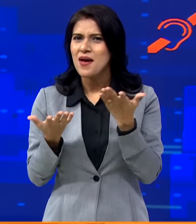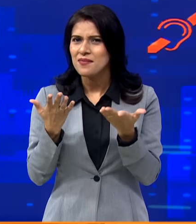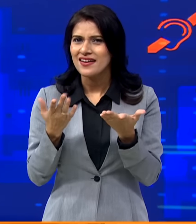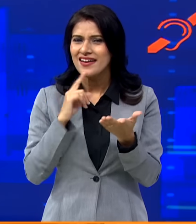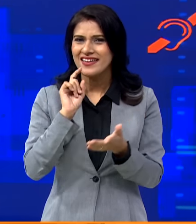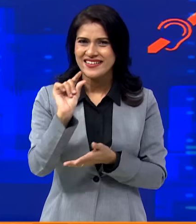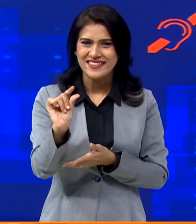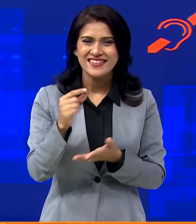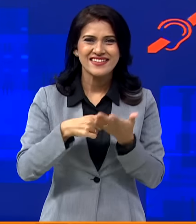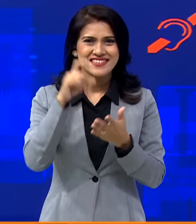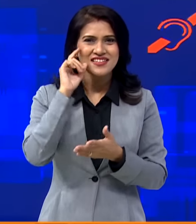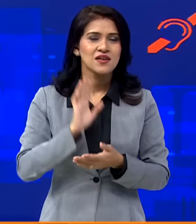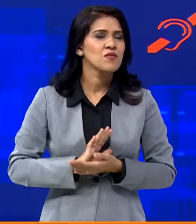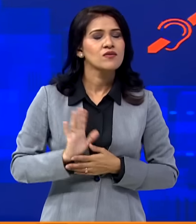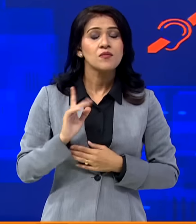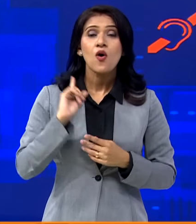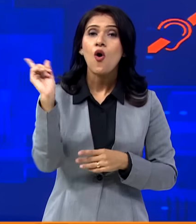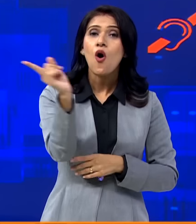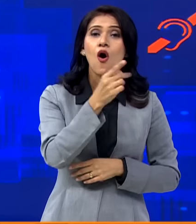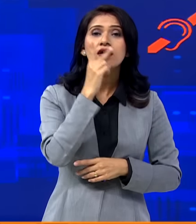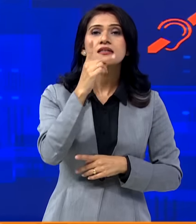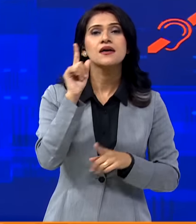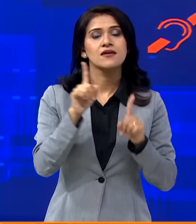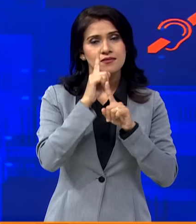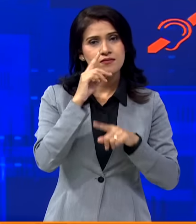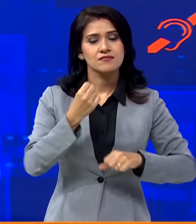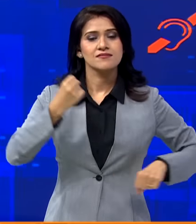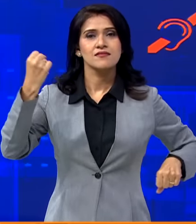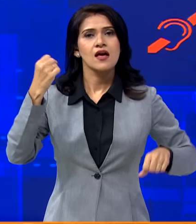हो मैं इन सब में देवी का दर्शन करता हूं